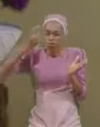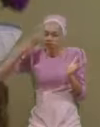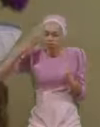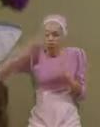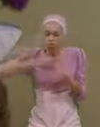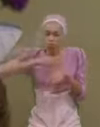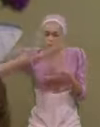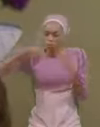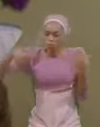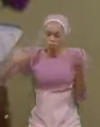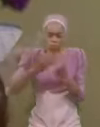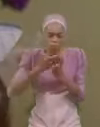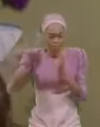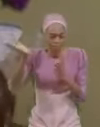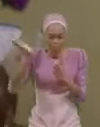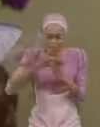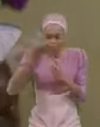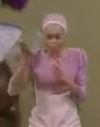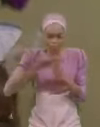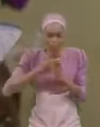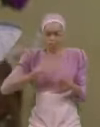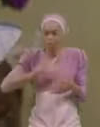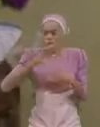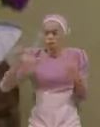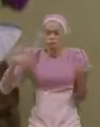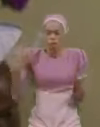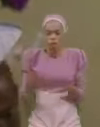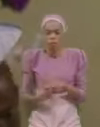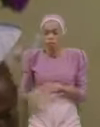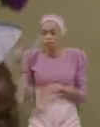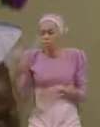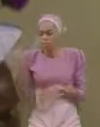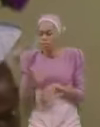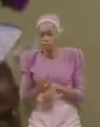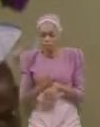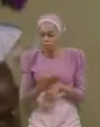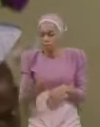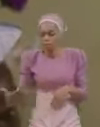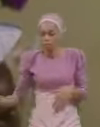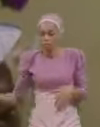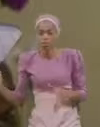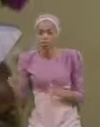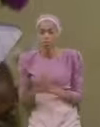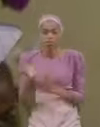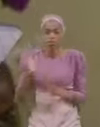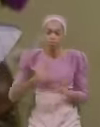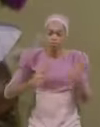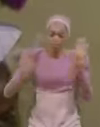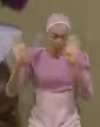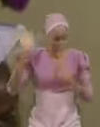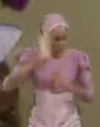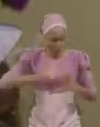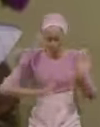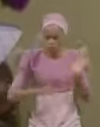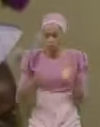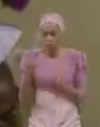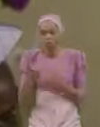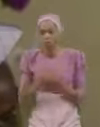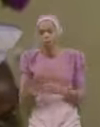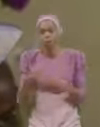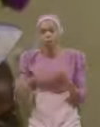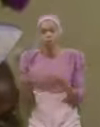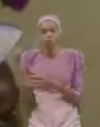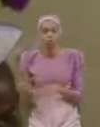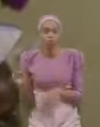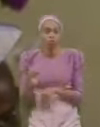ton cœur de ces obstaclesour tes pensées de ces activités qui peuvent t'agiter tes devoirs qu'on t'as donné